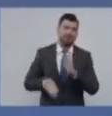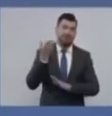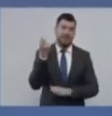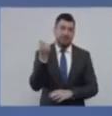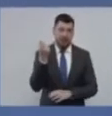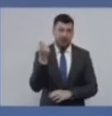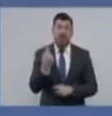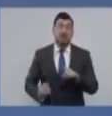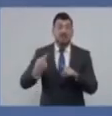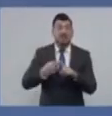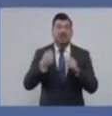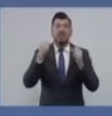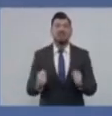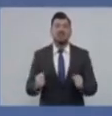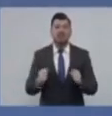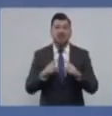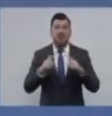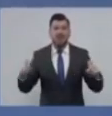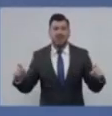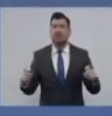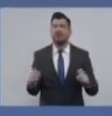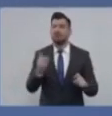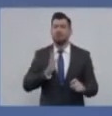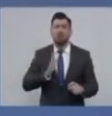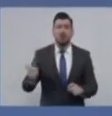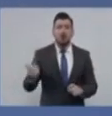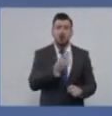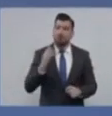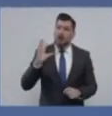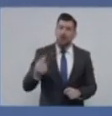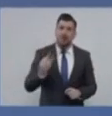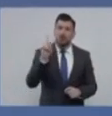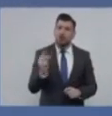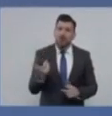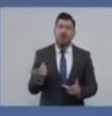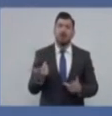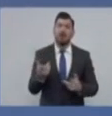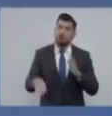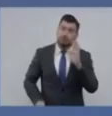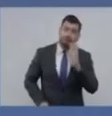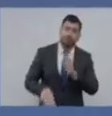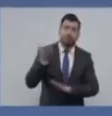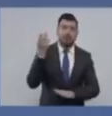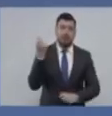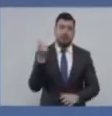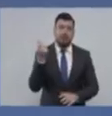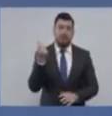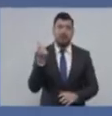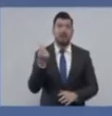πολίτη ενισχύει τον πληθωρισμό ροκανίζει το διαθέσιμο εισόδημα των νοικοκυριών